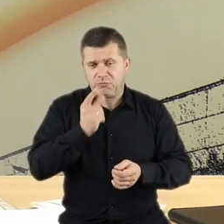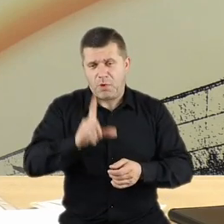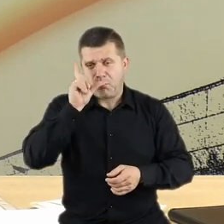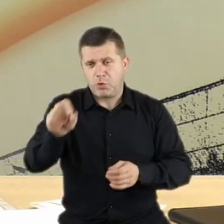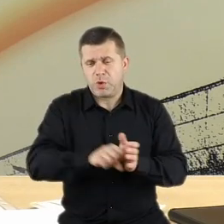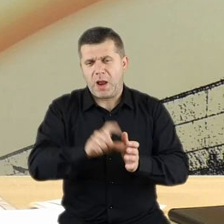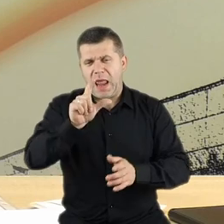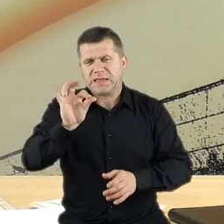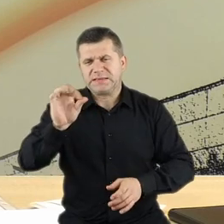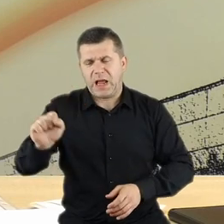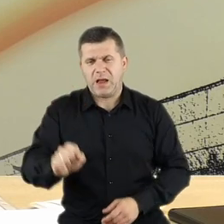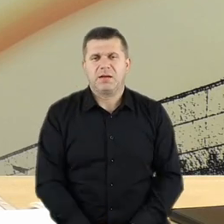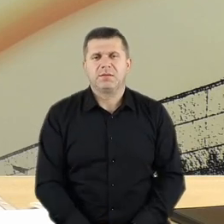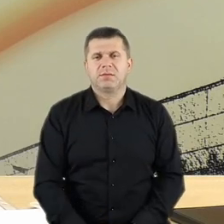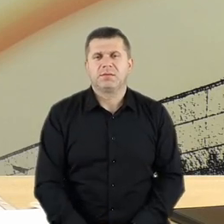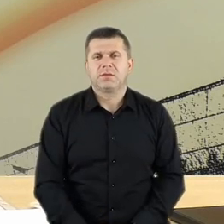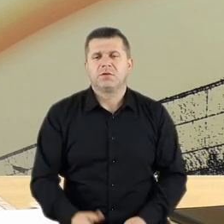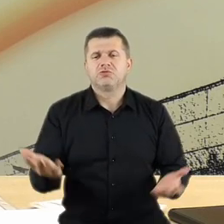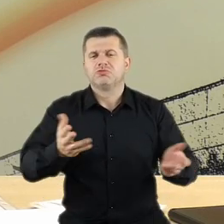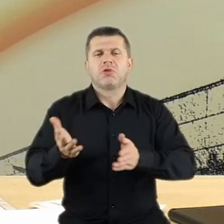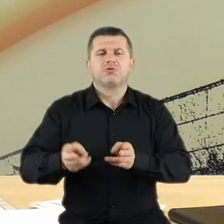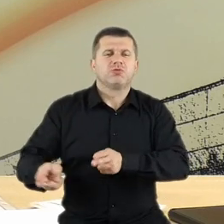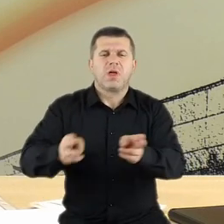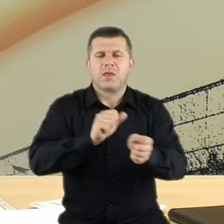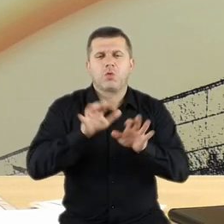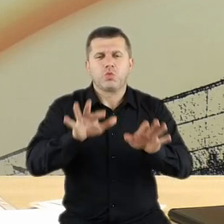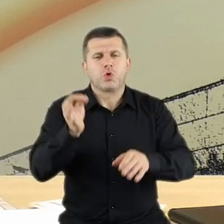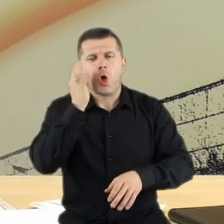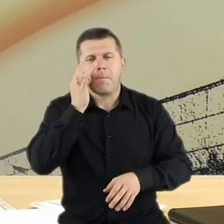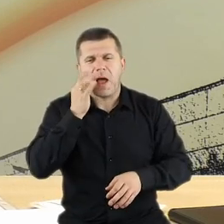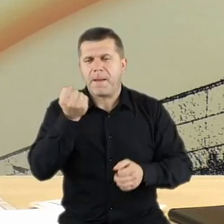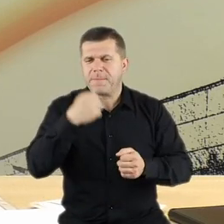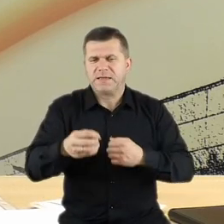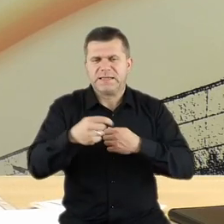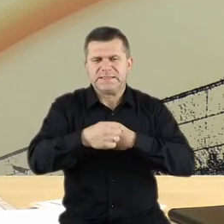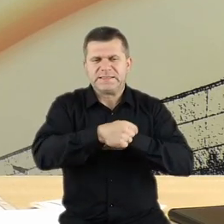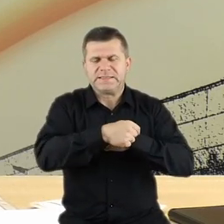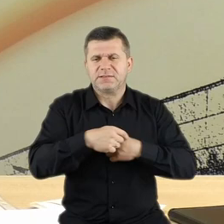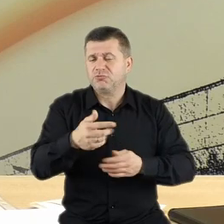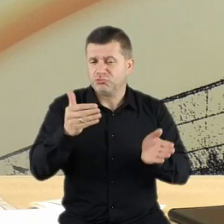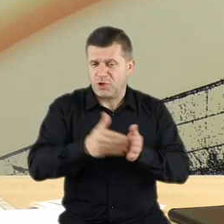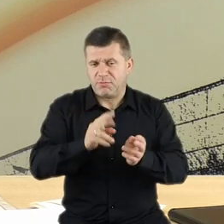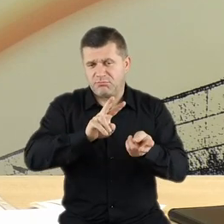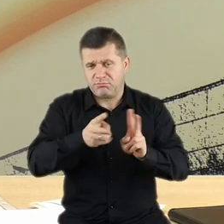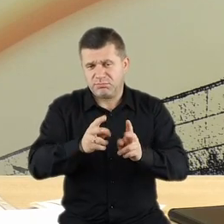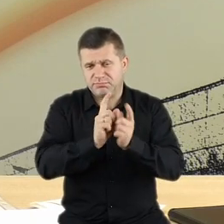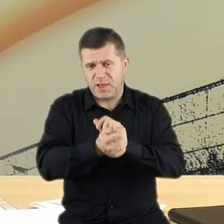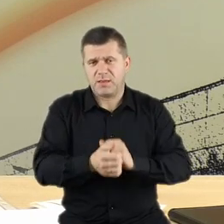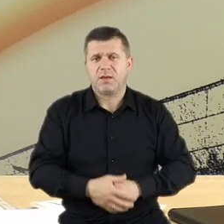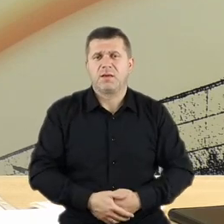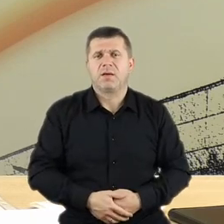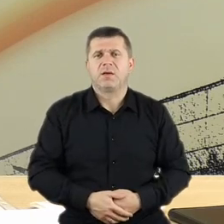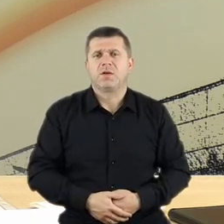albo tak dziś nad rzeką jest dużo komarów i bardzo gryzą No to trzeba było przetłumaczyć tak